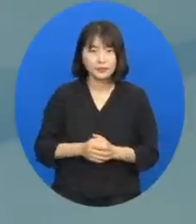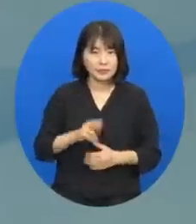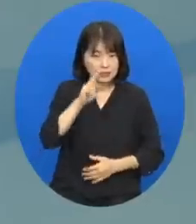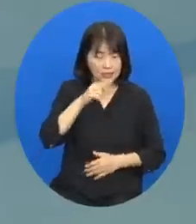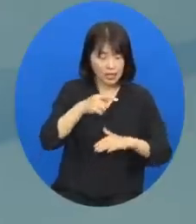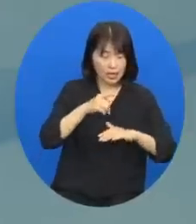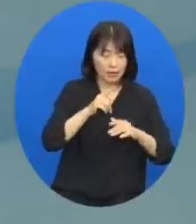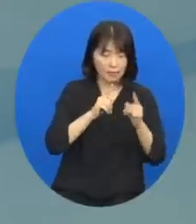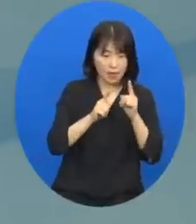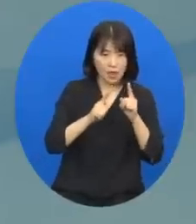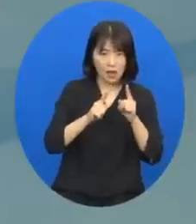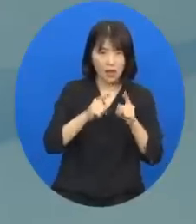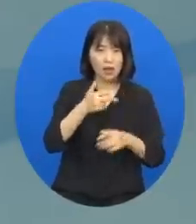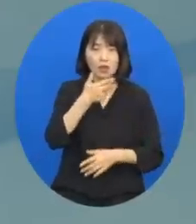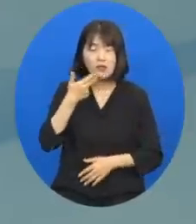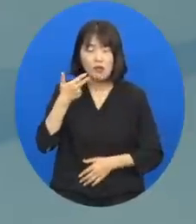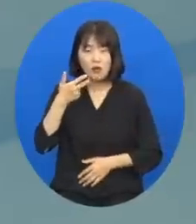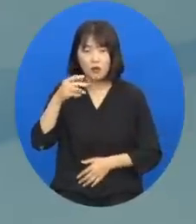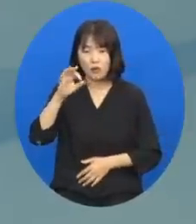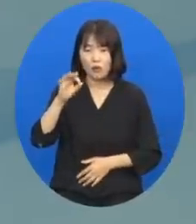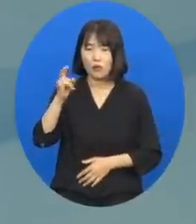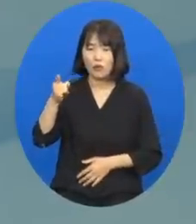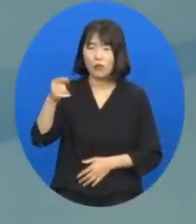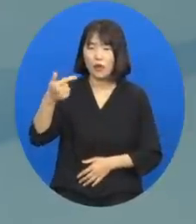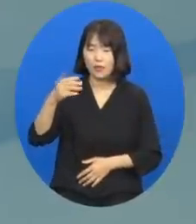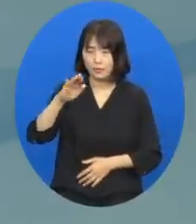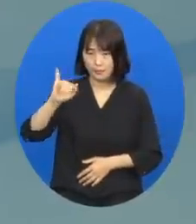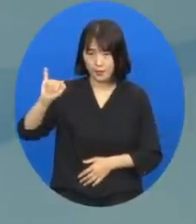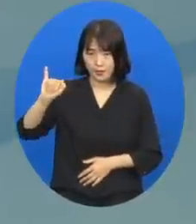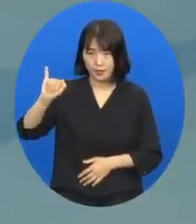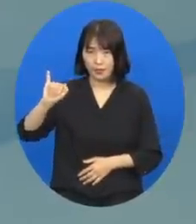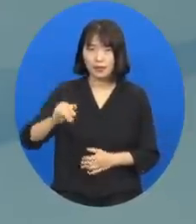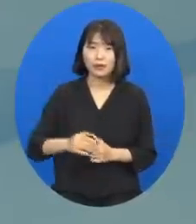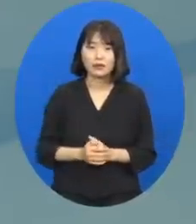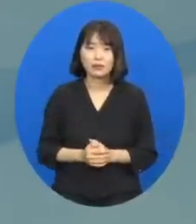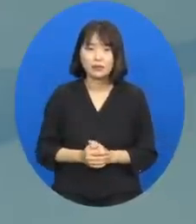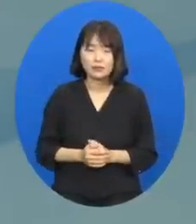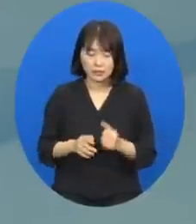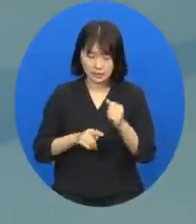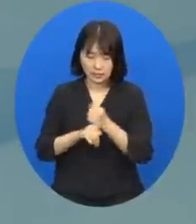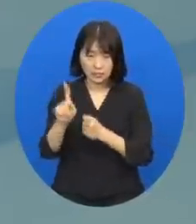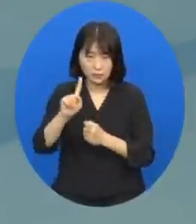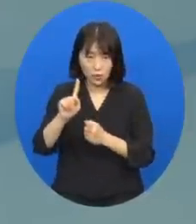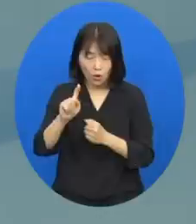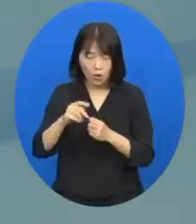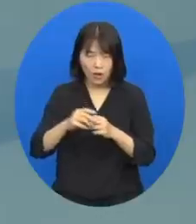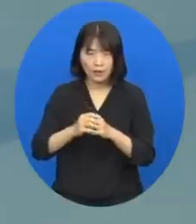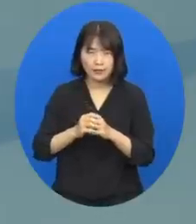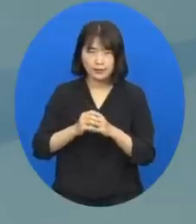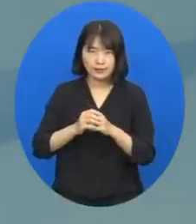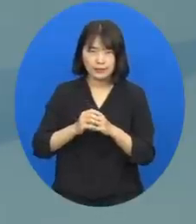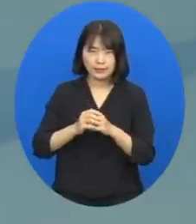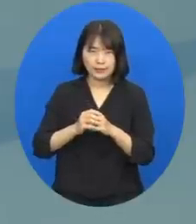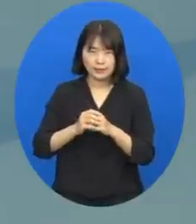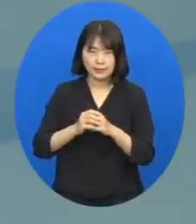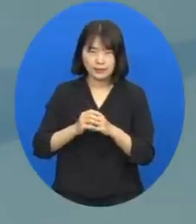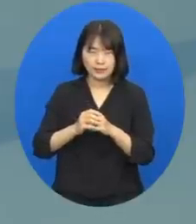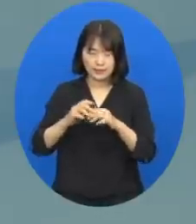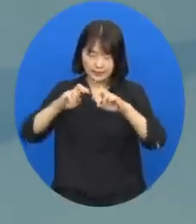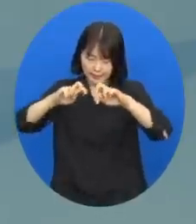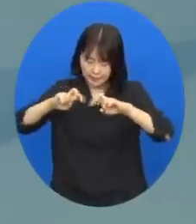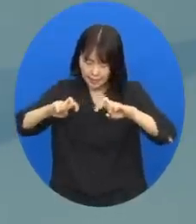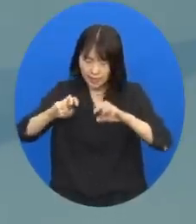& 이라고 합니다 mb 4 amd 는 무슨 뜻이냐면 이 자세히 보다 라고 하는 라틴어에서 나온 다